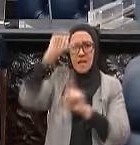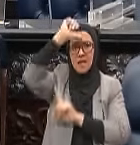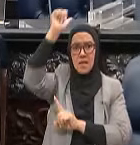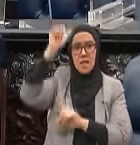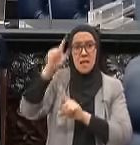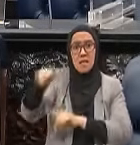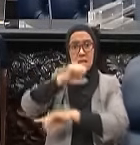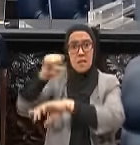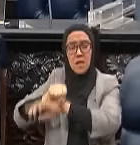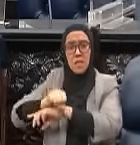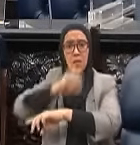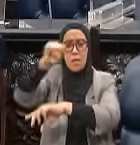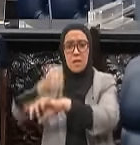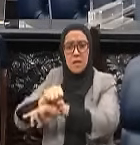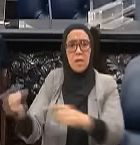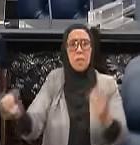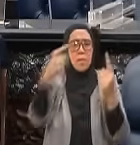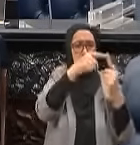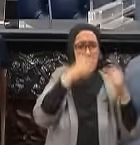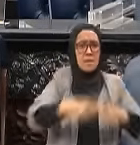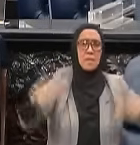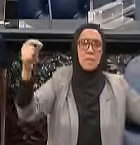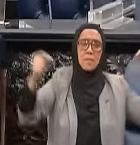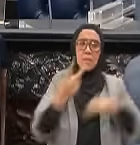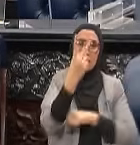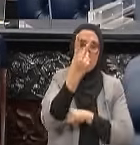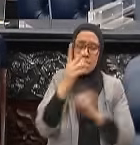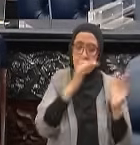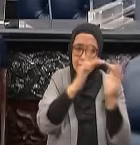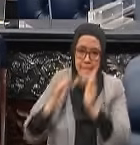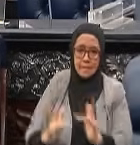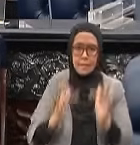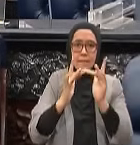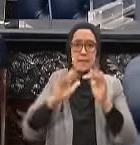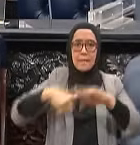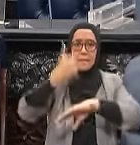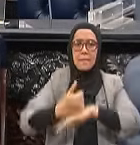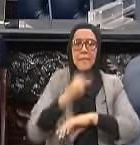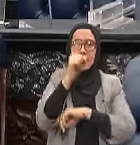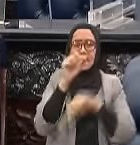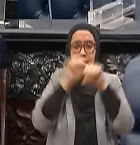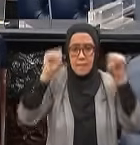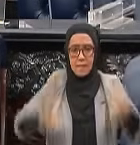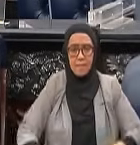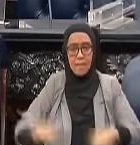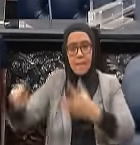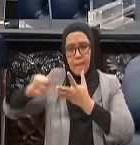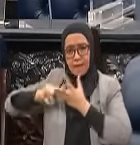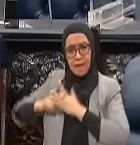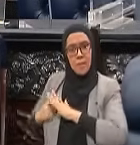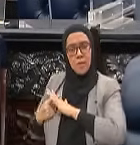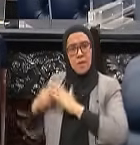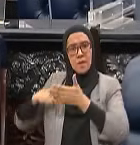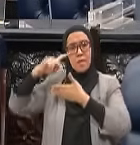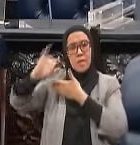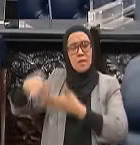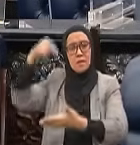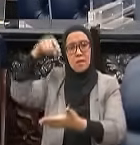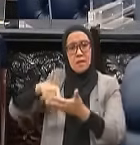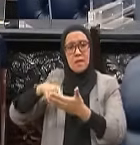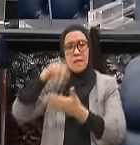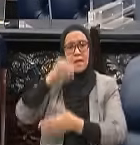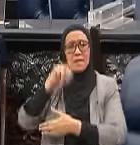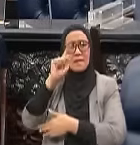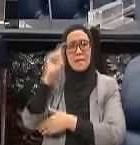kecepot dua rangkaian membentuk satu sistem yang menggunakan Project episode ini adalah NTT repot-repot